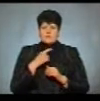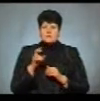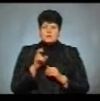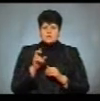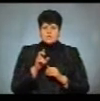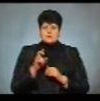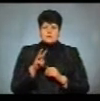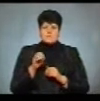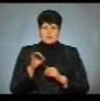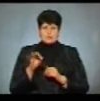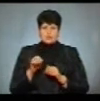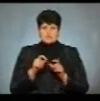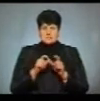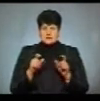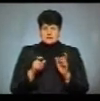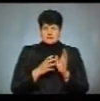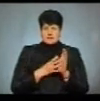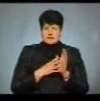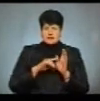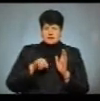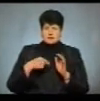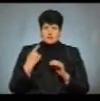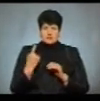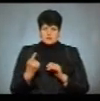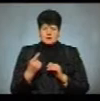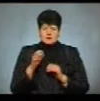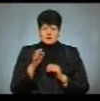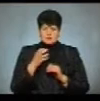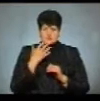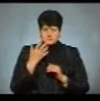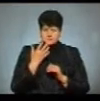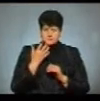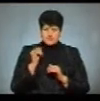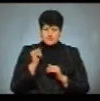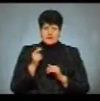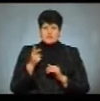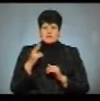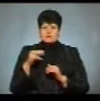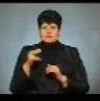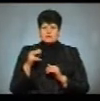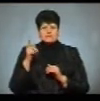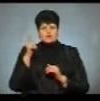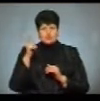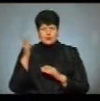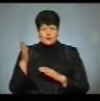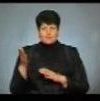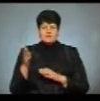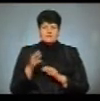Бережанської метеорологічної станції 9,1 градуса і гідрологічної станції